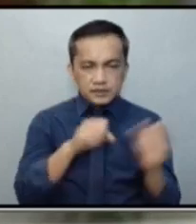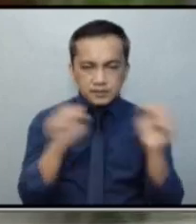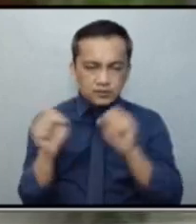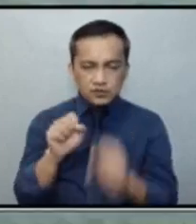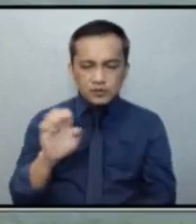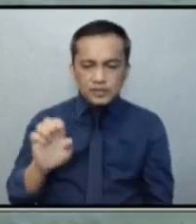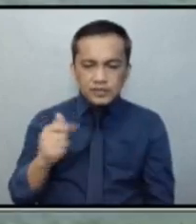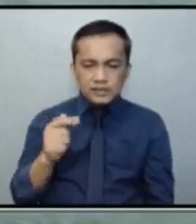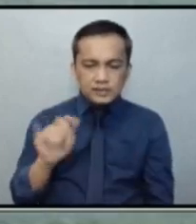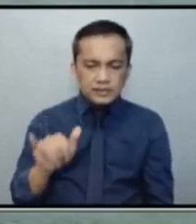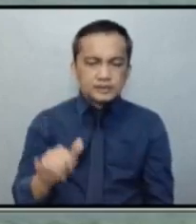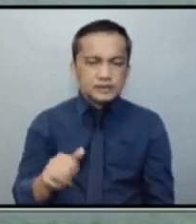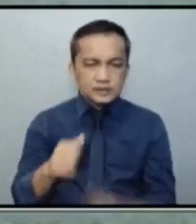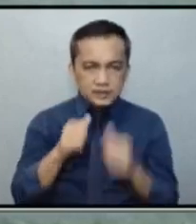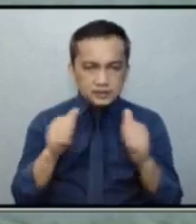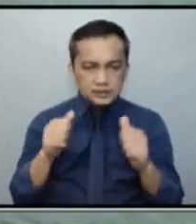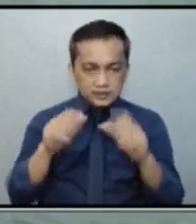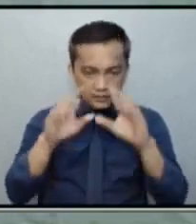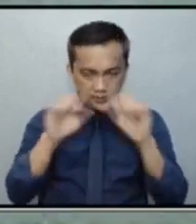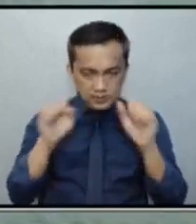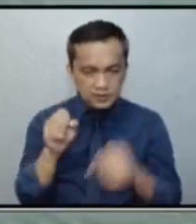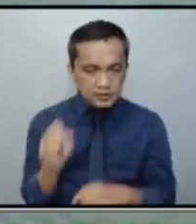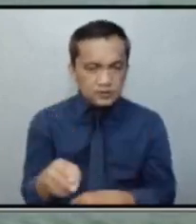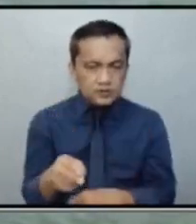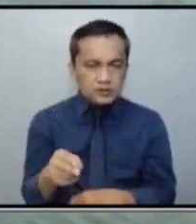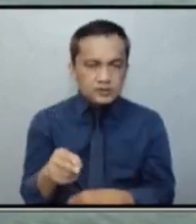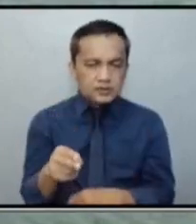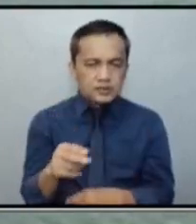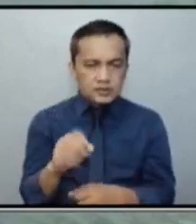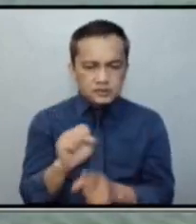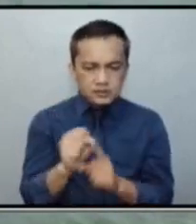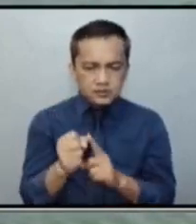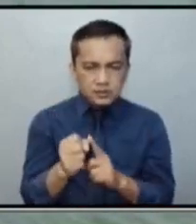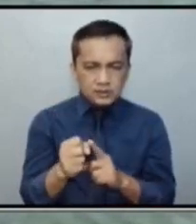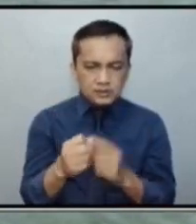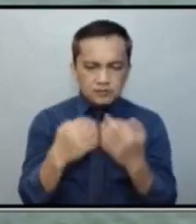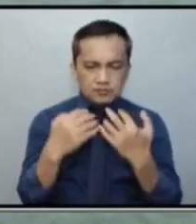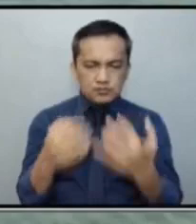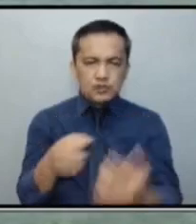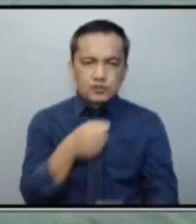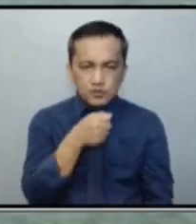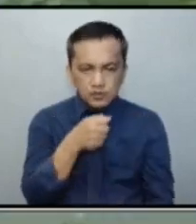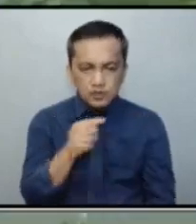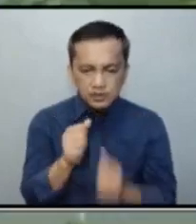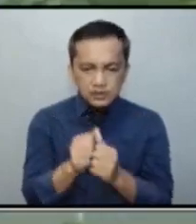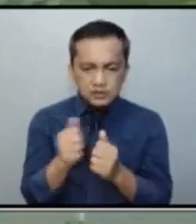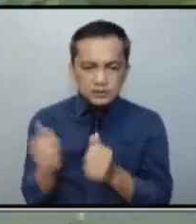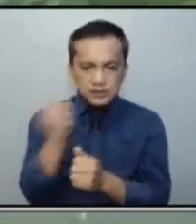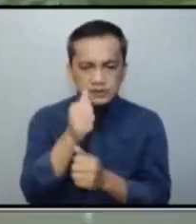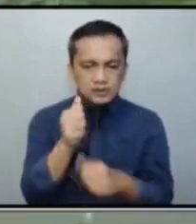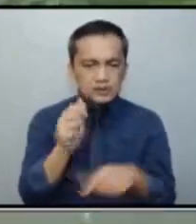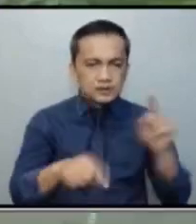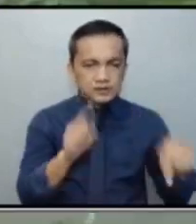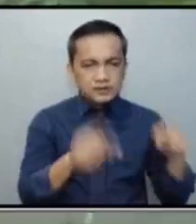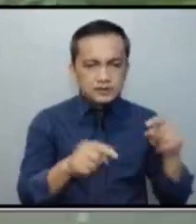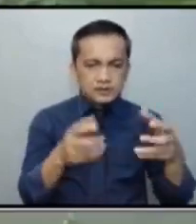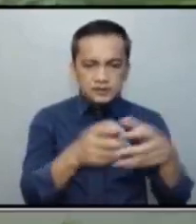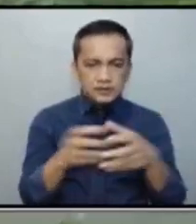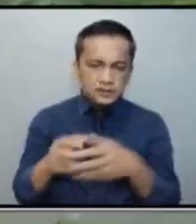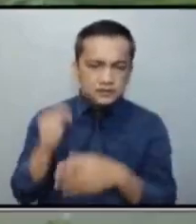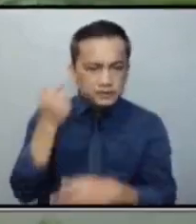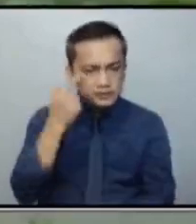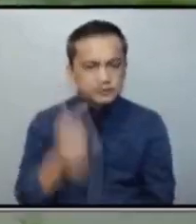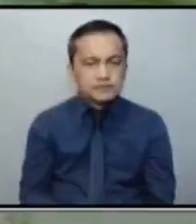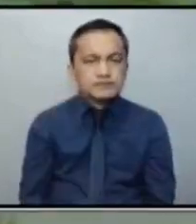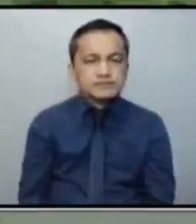Inanunsyo ng Pangulo ang kautusan sa kanyang situational briefing kasama ang mga pinuno ng iba't ibang ahensya ng gobyerno. Gayun din